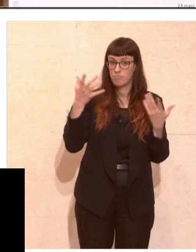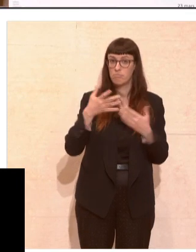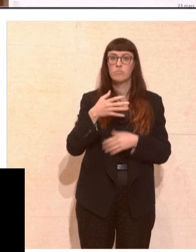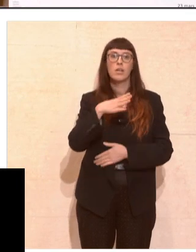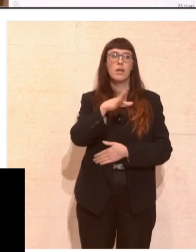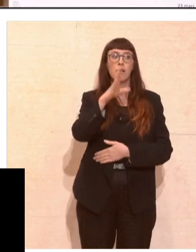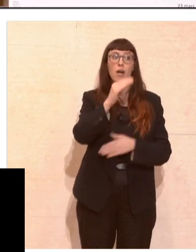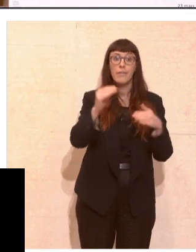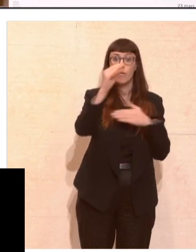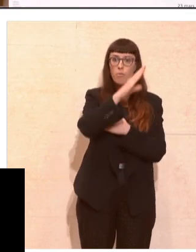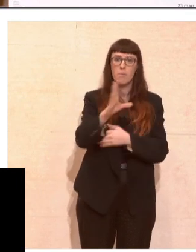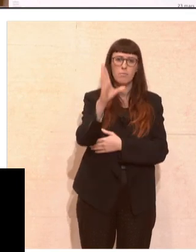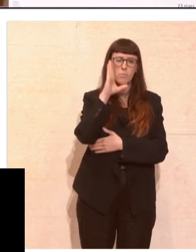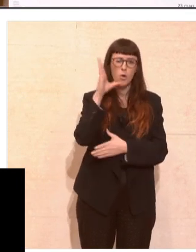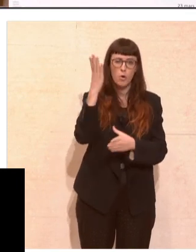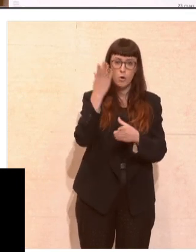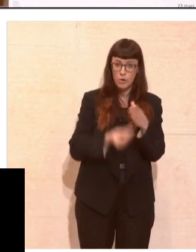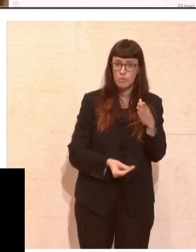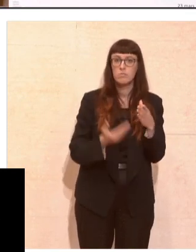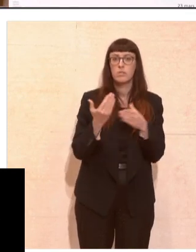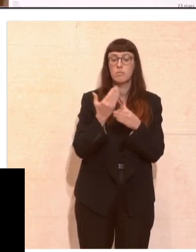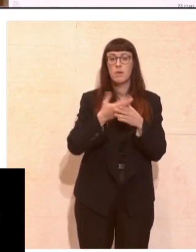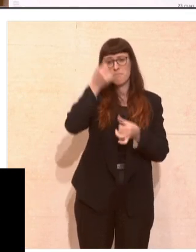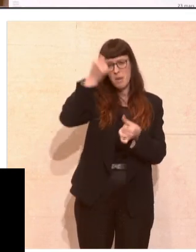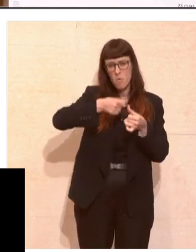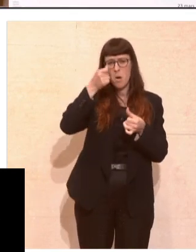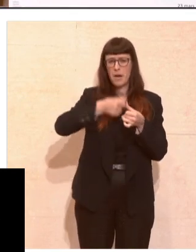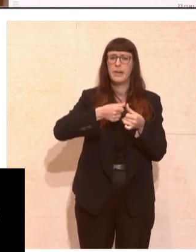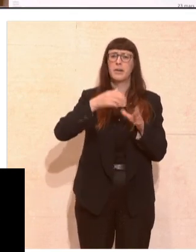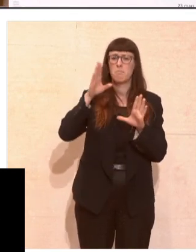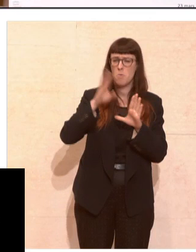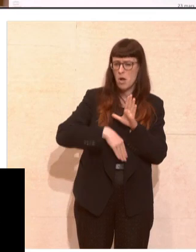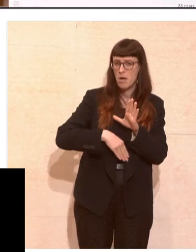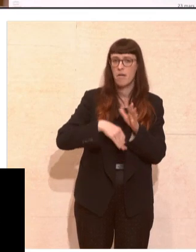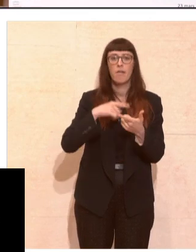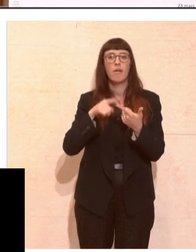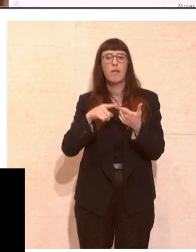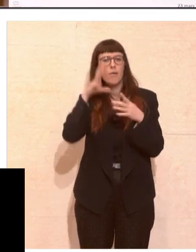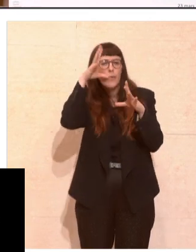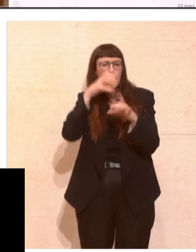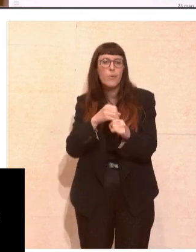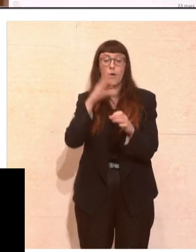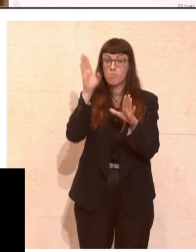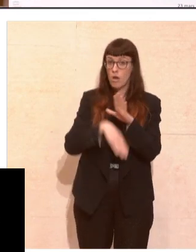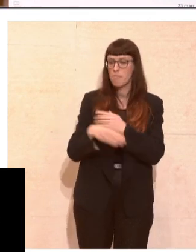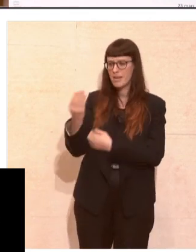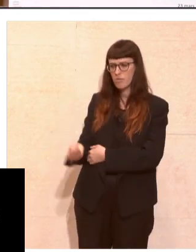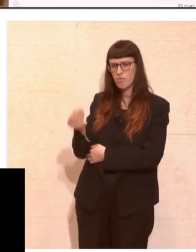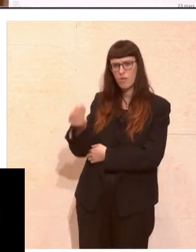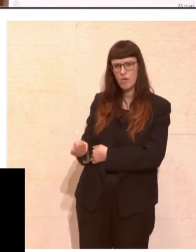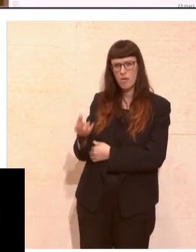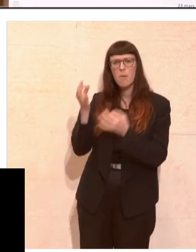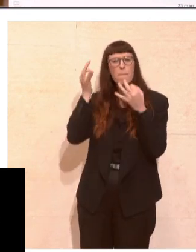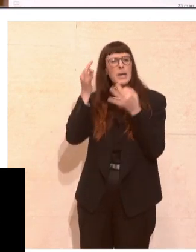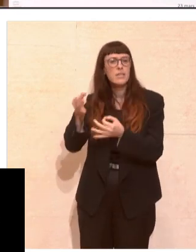un adulte de sommeil, on voit que sa mémoire est altérée, son attention est altérée, mais qu'est-ce qu'on en sait chez nos enfants? Dans